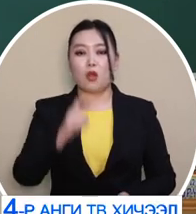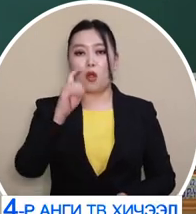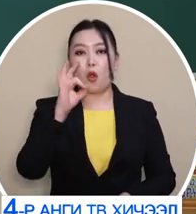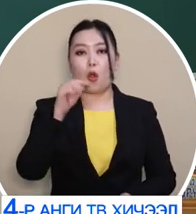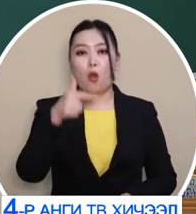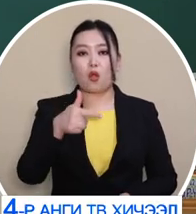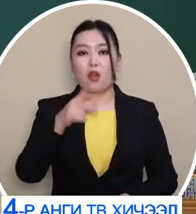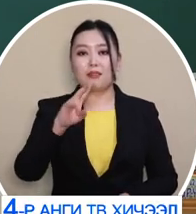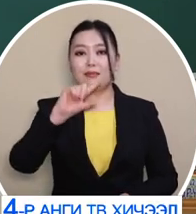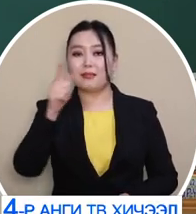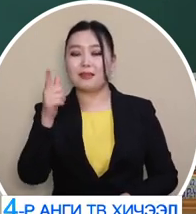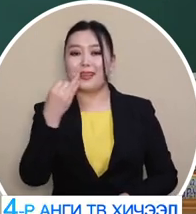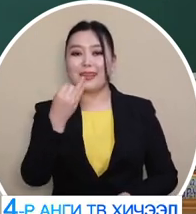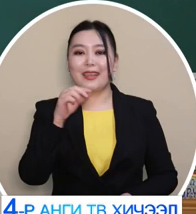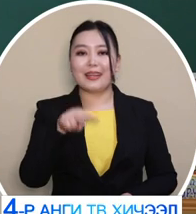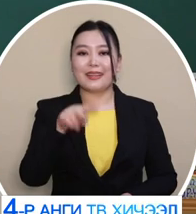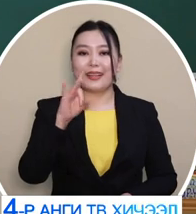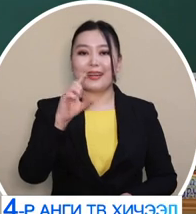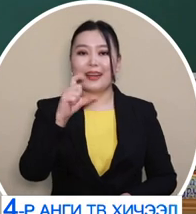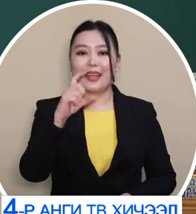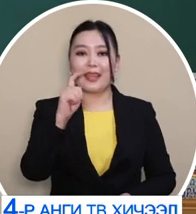хөгн илрэх.